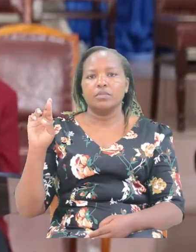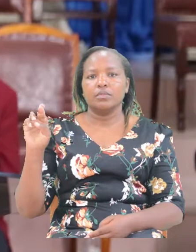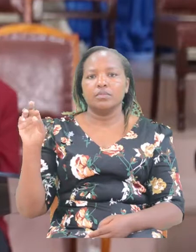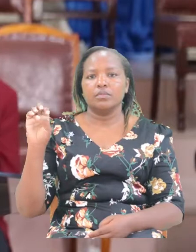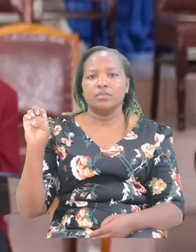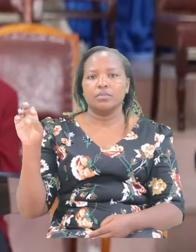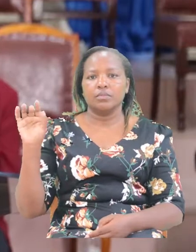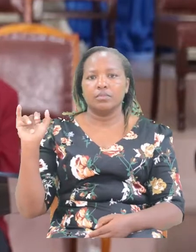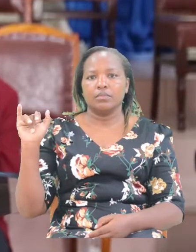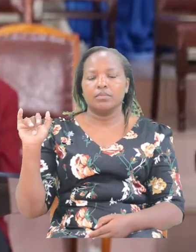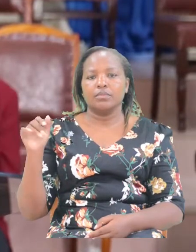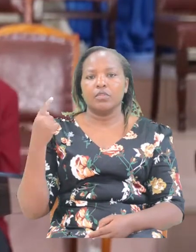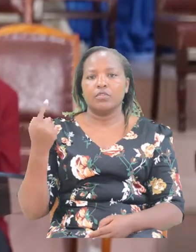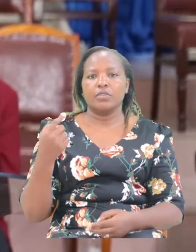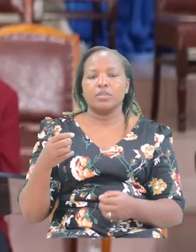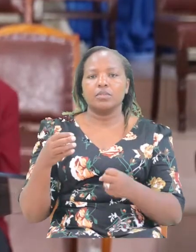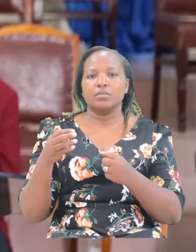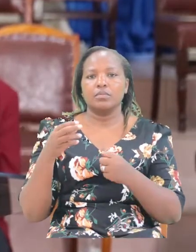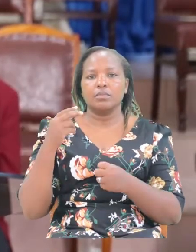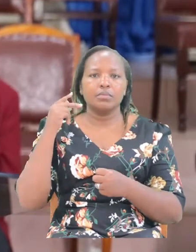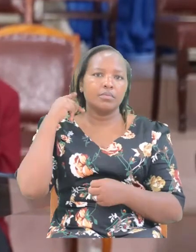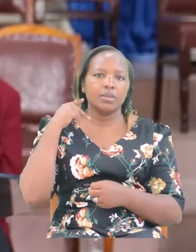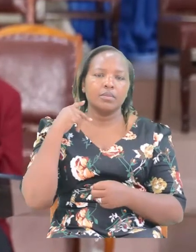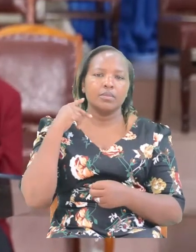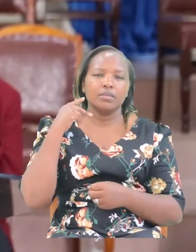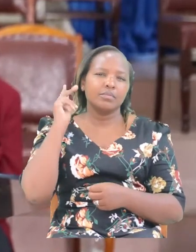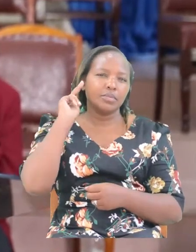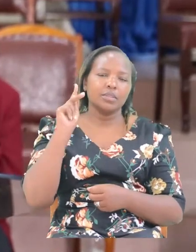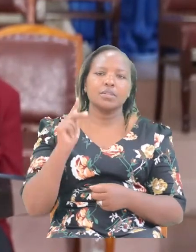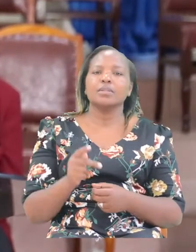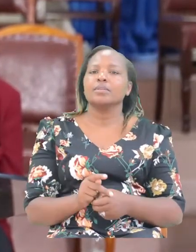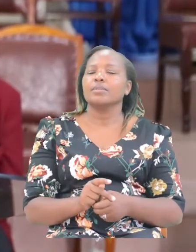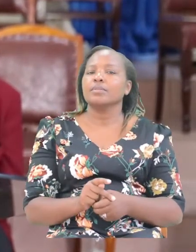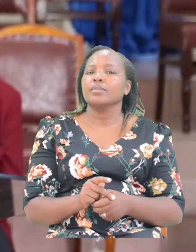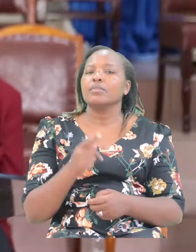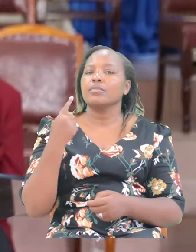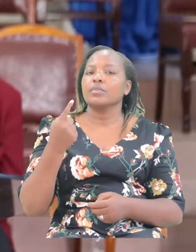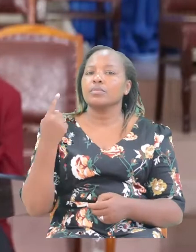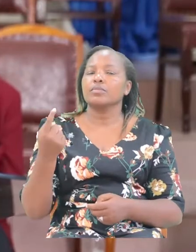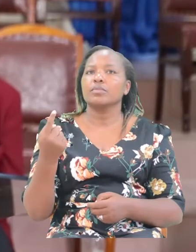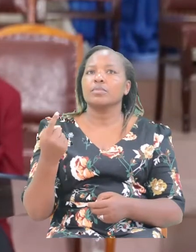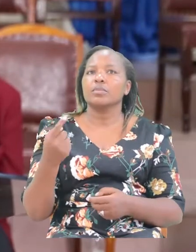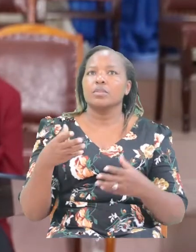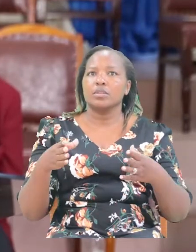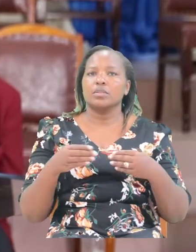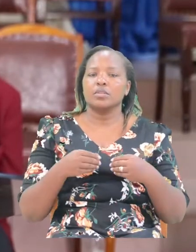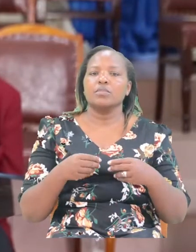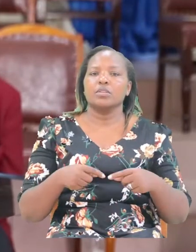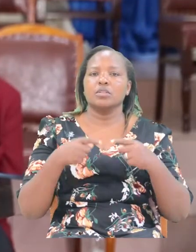kutoka Petro wa Kwanza 4:10. Kila mmoja kwa kadri alivyopokea